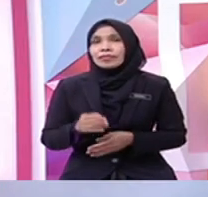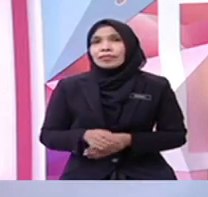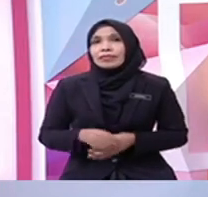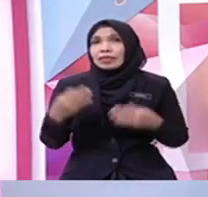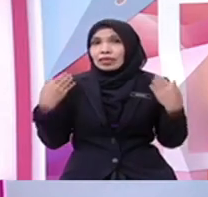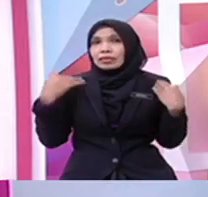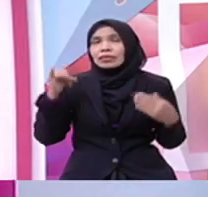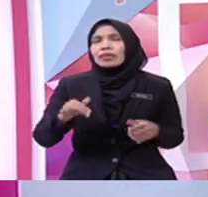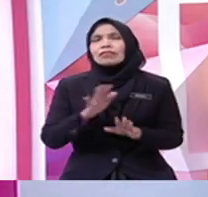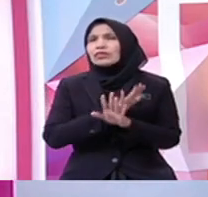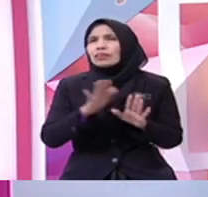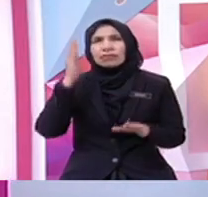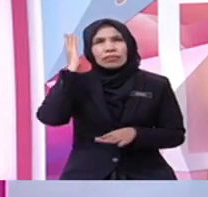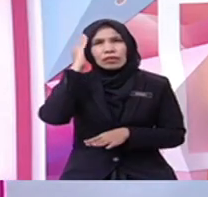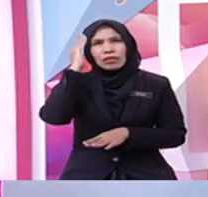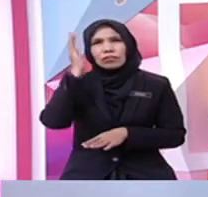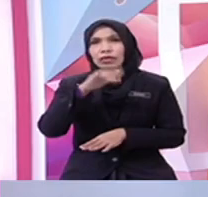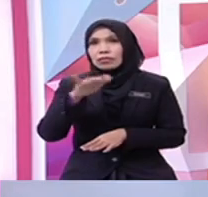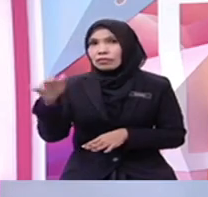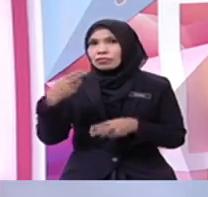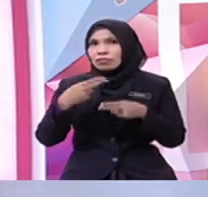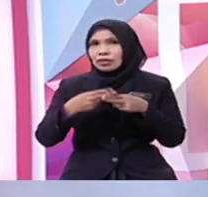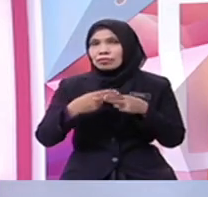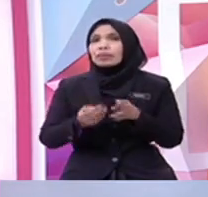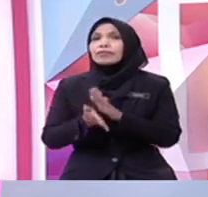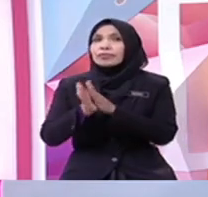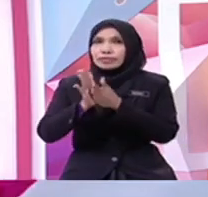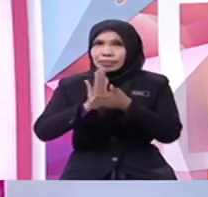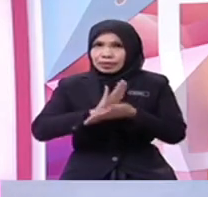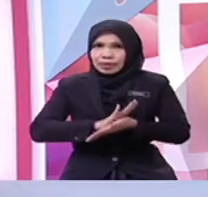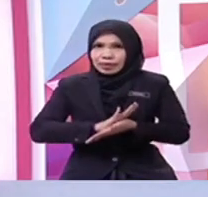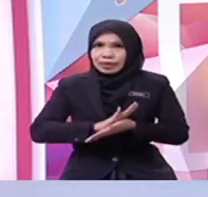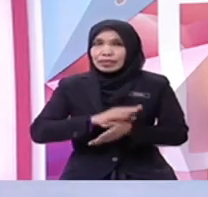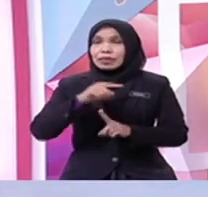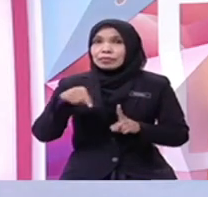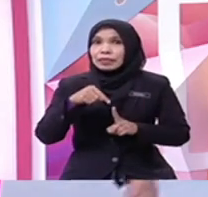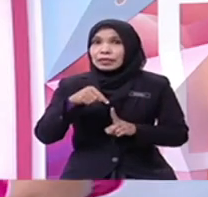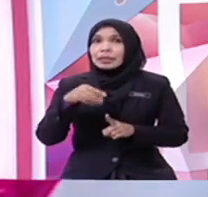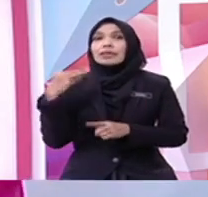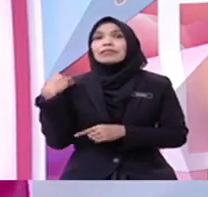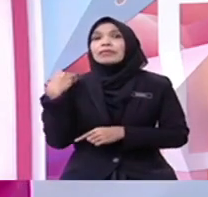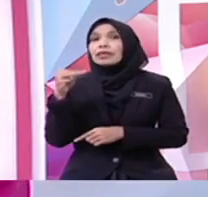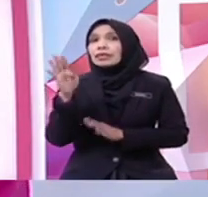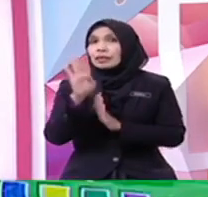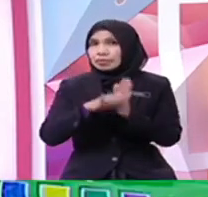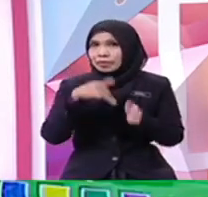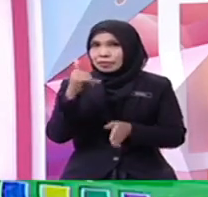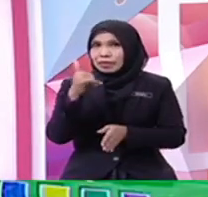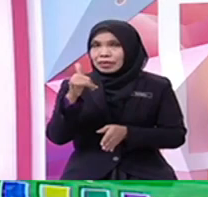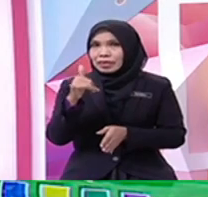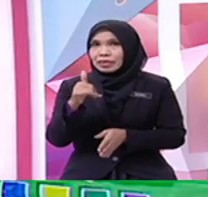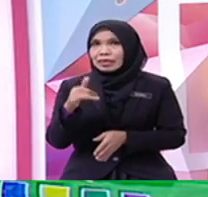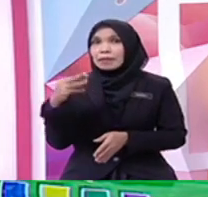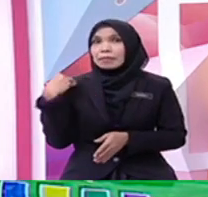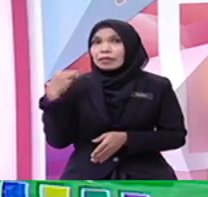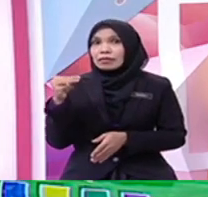tidak tahu mengejek name y Jadi dia bilang dia main bermain sampai ke sini dia perlu